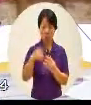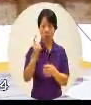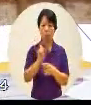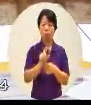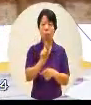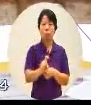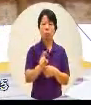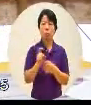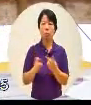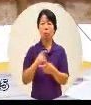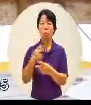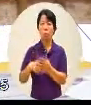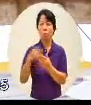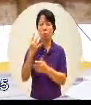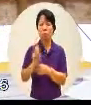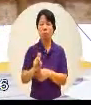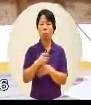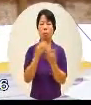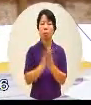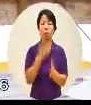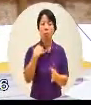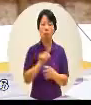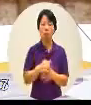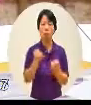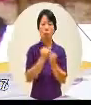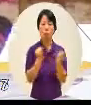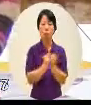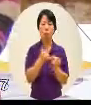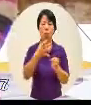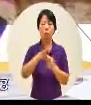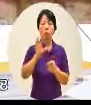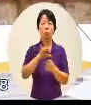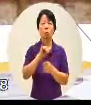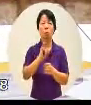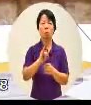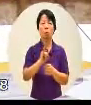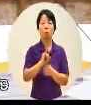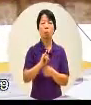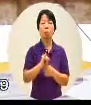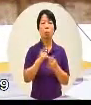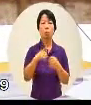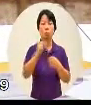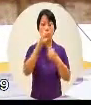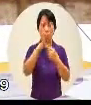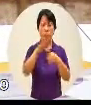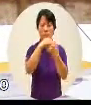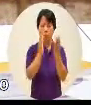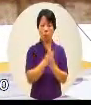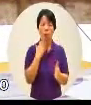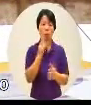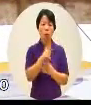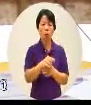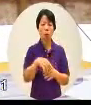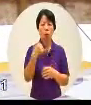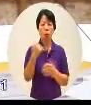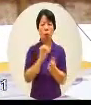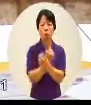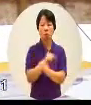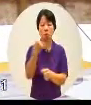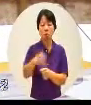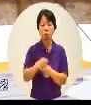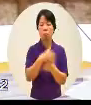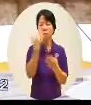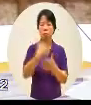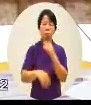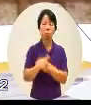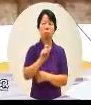外外当读雄女，啊，但是我只填雄女的时，很多人也填了，好，那我的成绩有可能就被扣了10分，我得靠啥